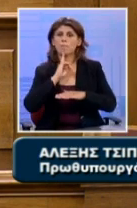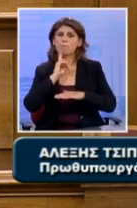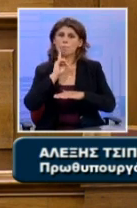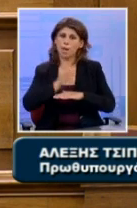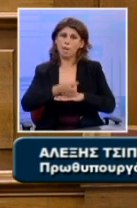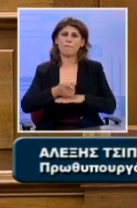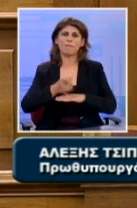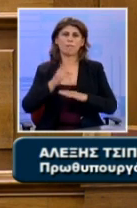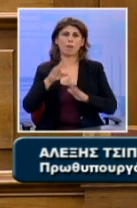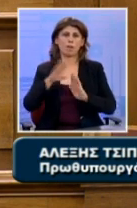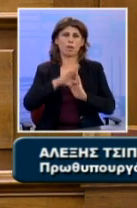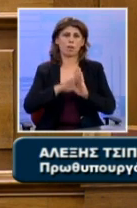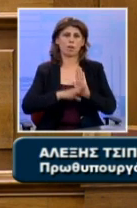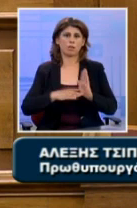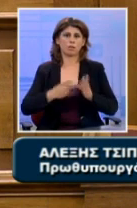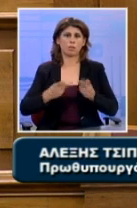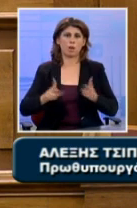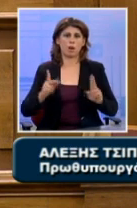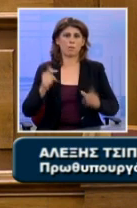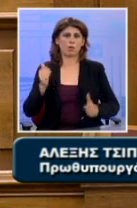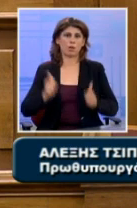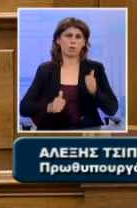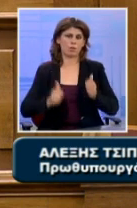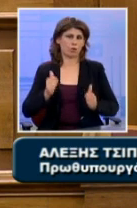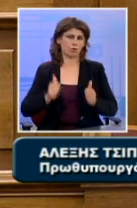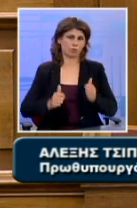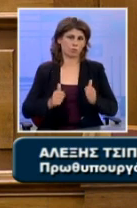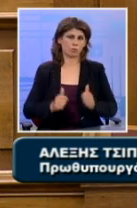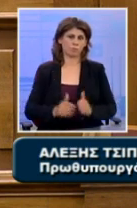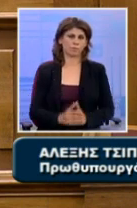επιβάλλουν οι κανόνες του ελεύθερου ανταγωνισμού.